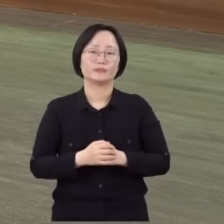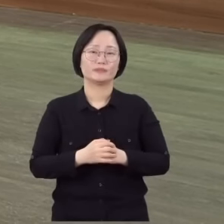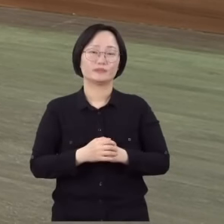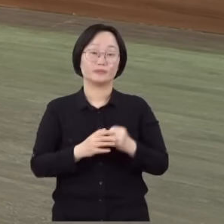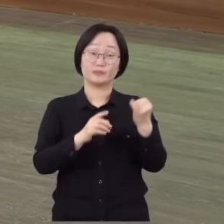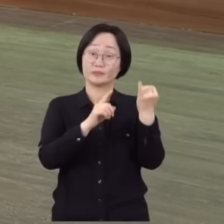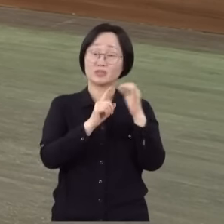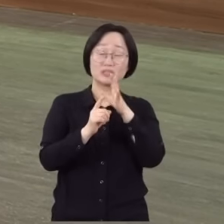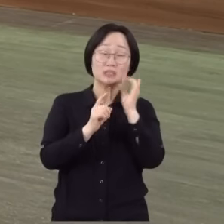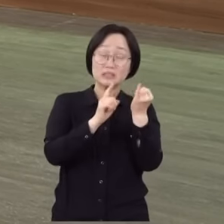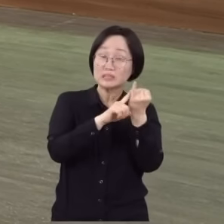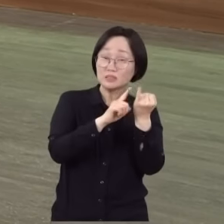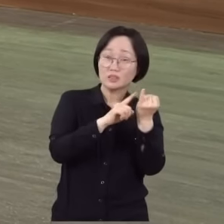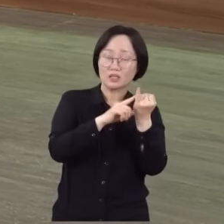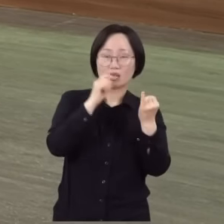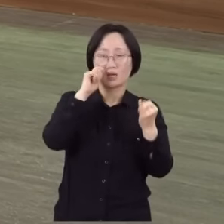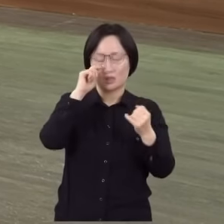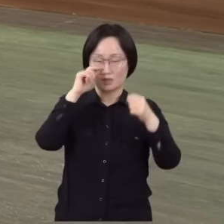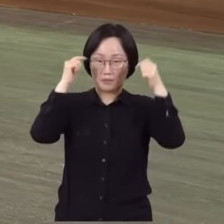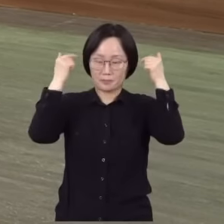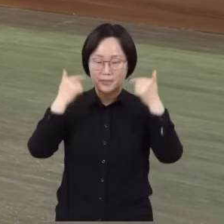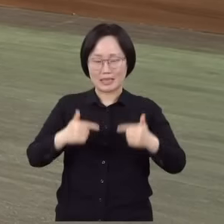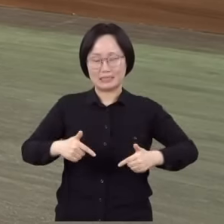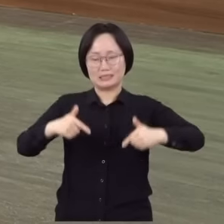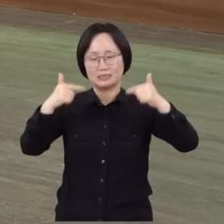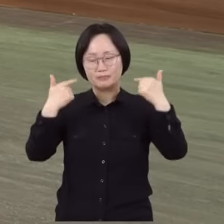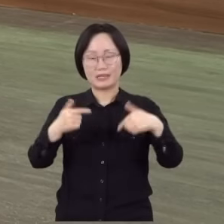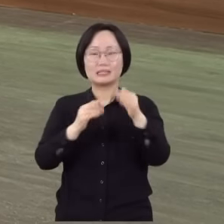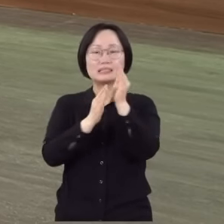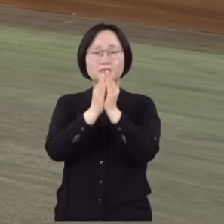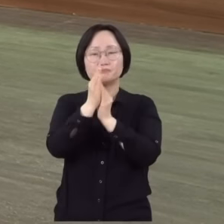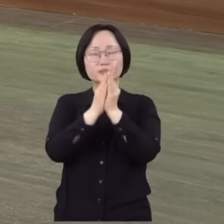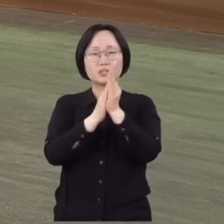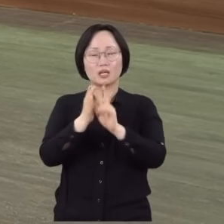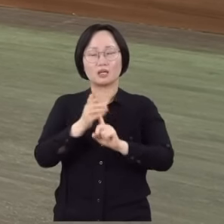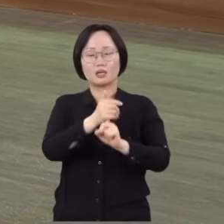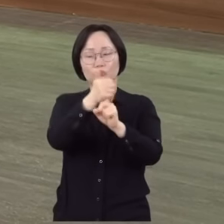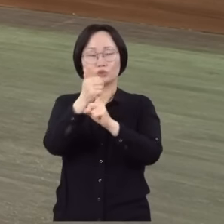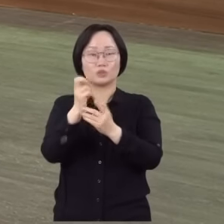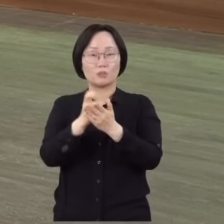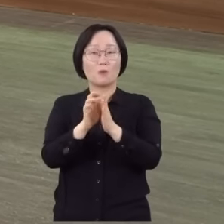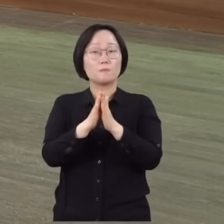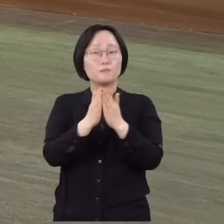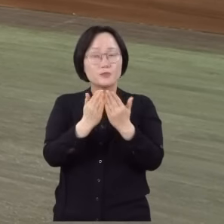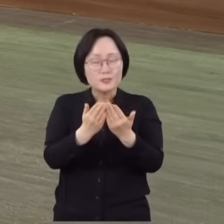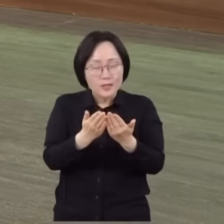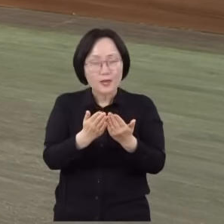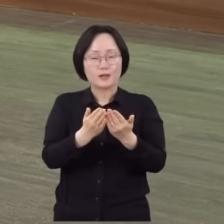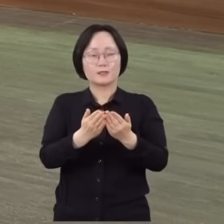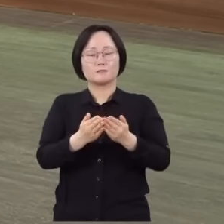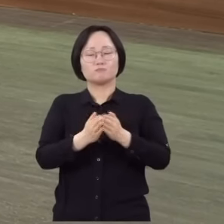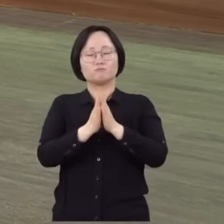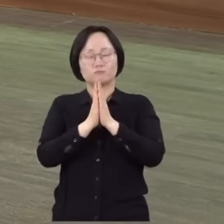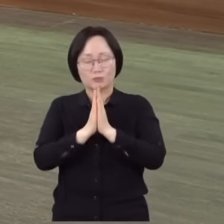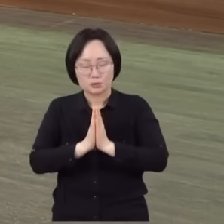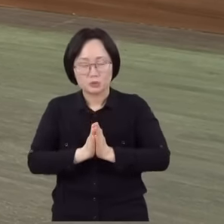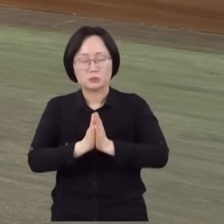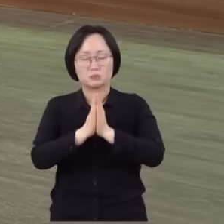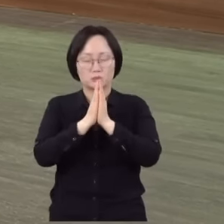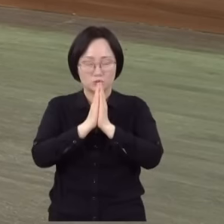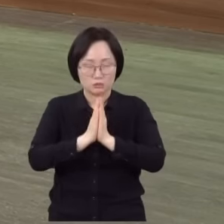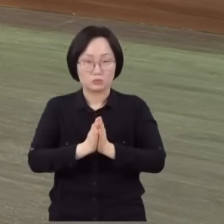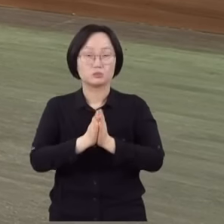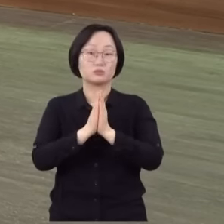이 불자님이 매일매일 금강경을 독송하며 이제 금강경 기도를